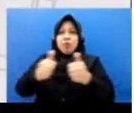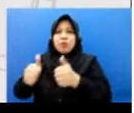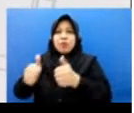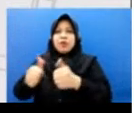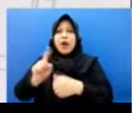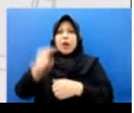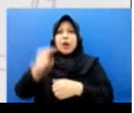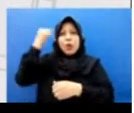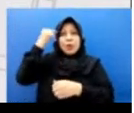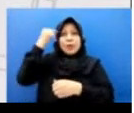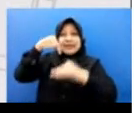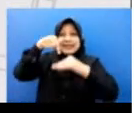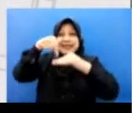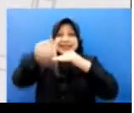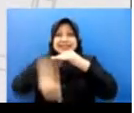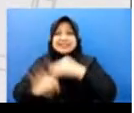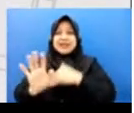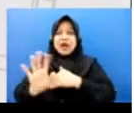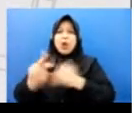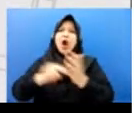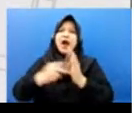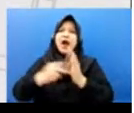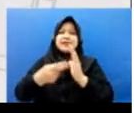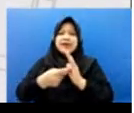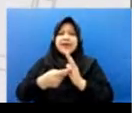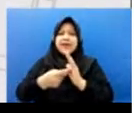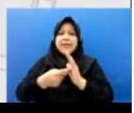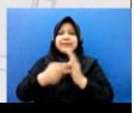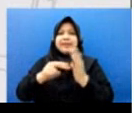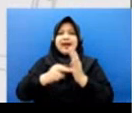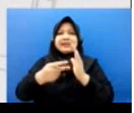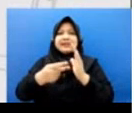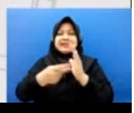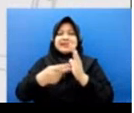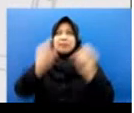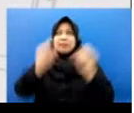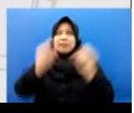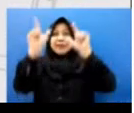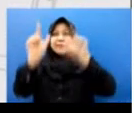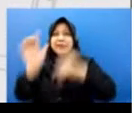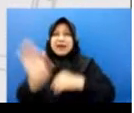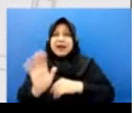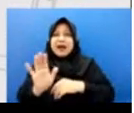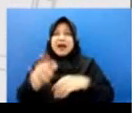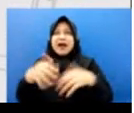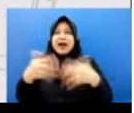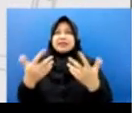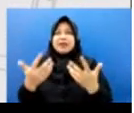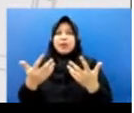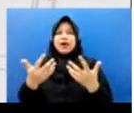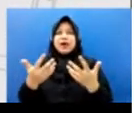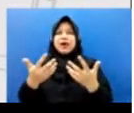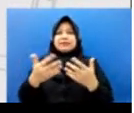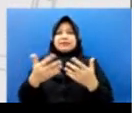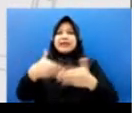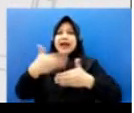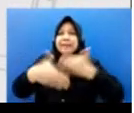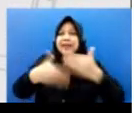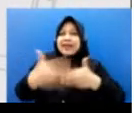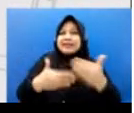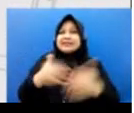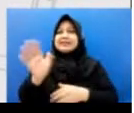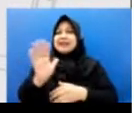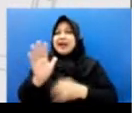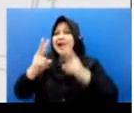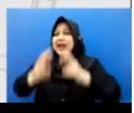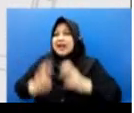itu bukan berarti tidak melakukan mengkonseptualisasi, tidak mengaplikasi, tidak menganalisis. Mereka